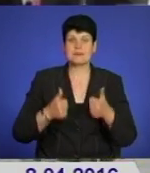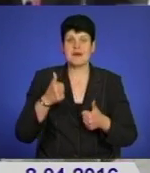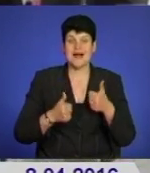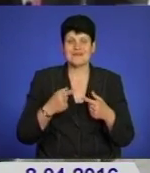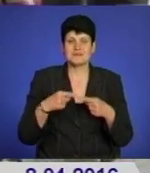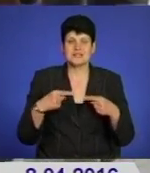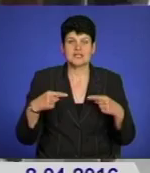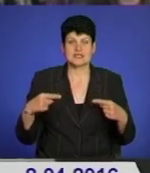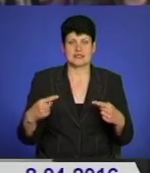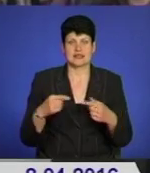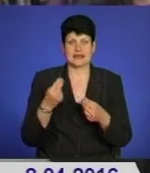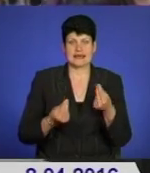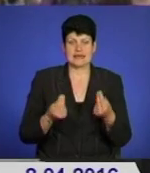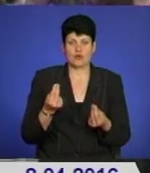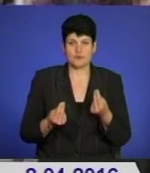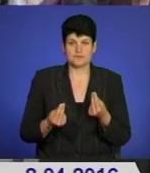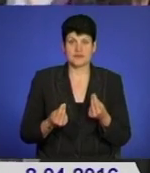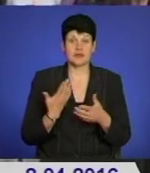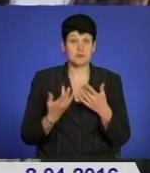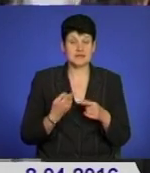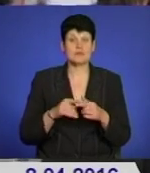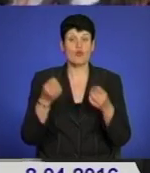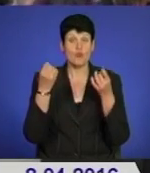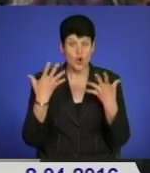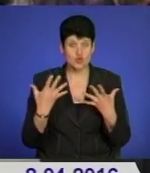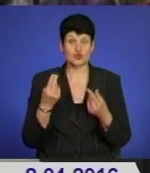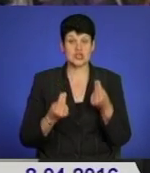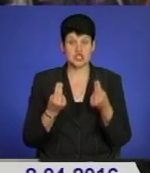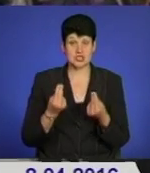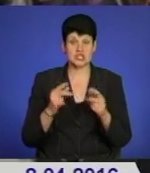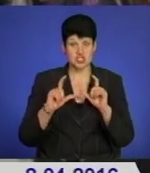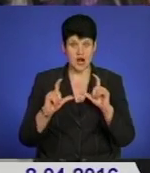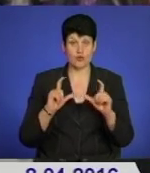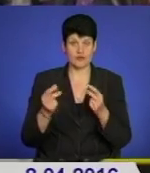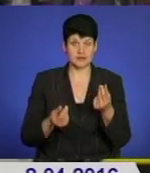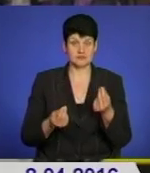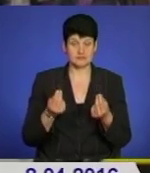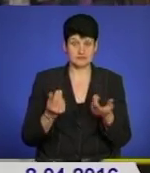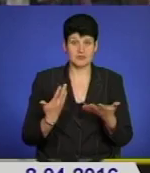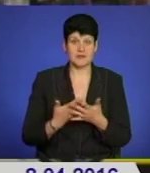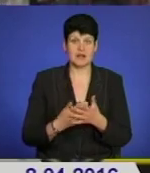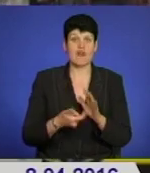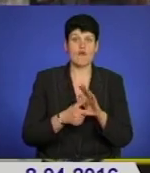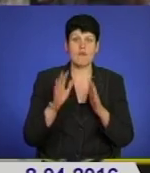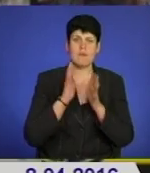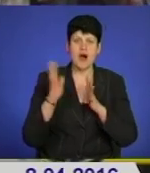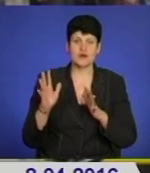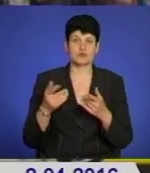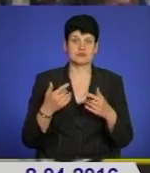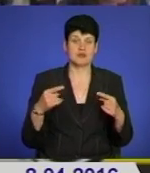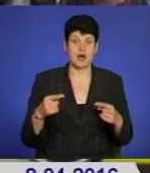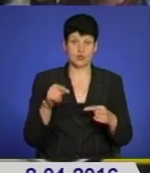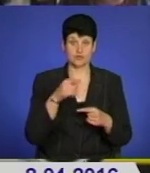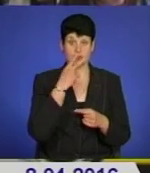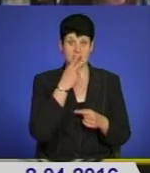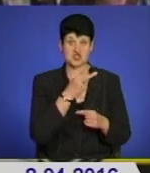з різноманітних ігор. Це якби це проходить звичайний шахматний турнір, десь в парку чи навіть якомусь приміщенні, це би було не так цікаво. А тут